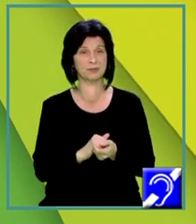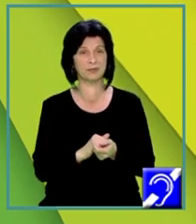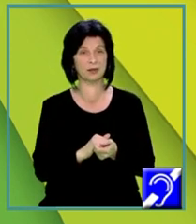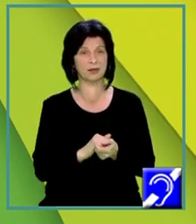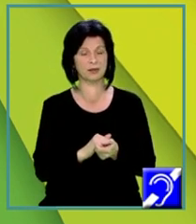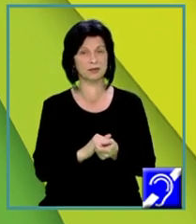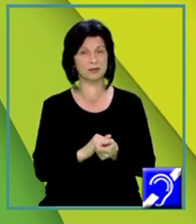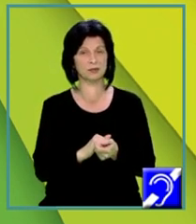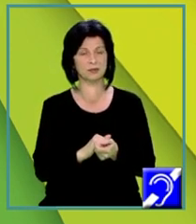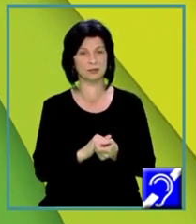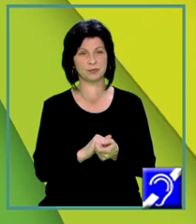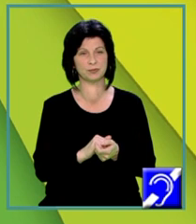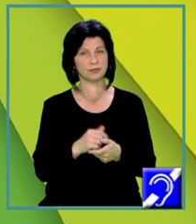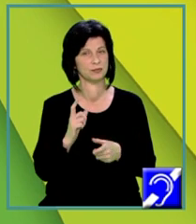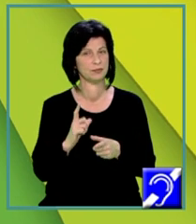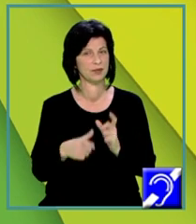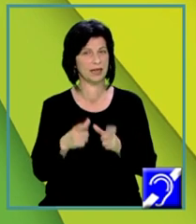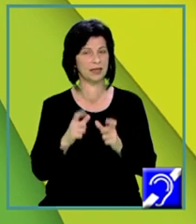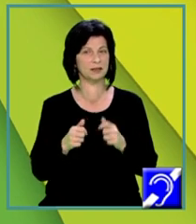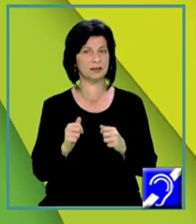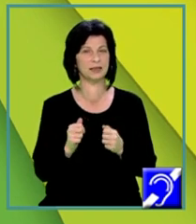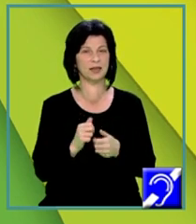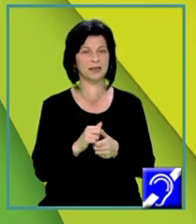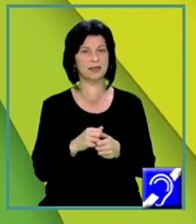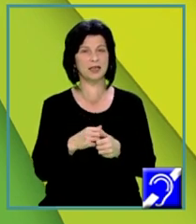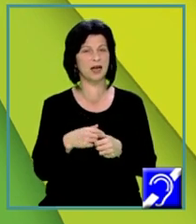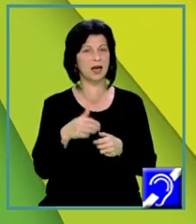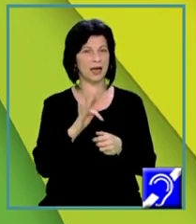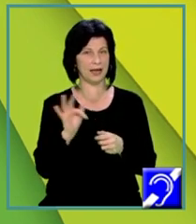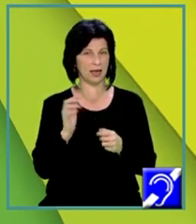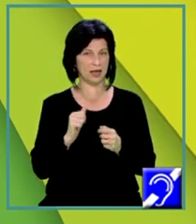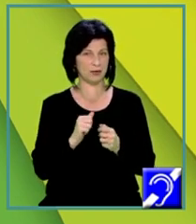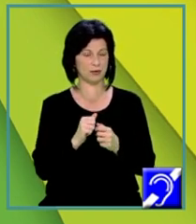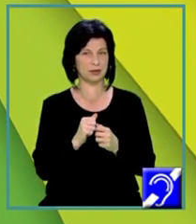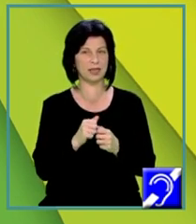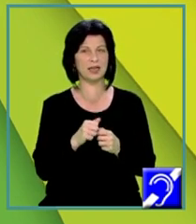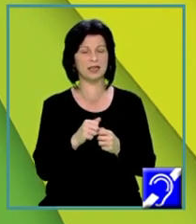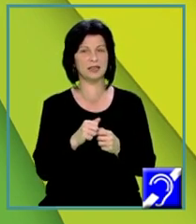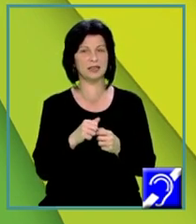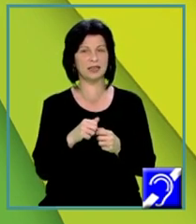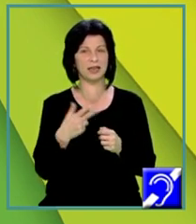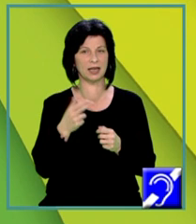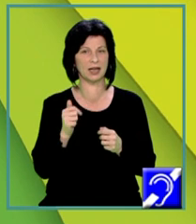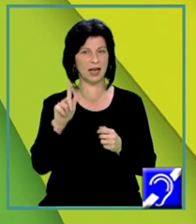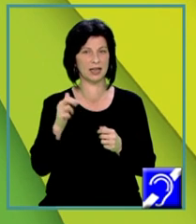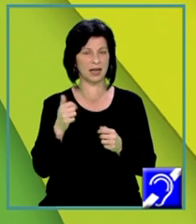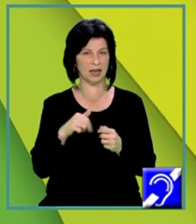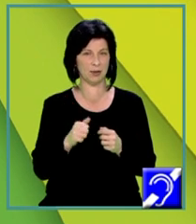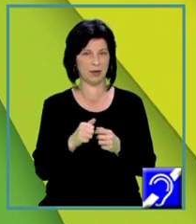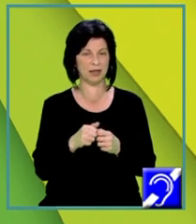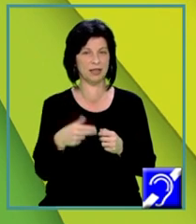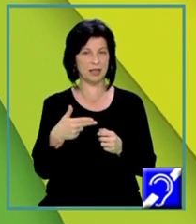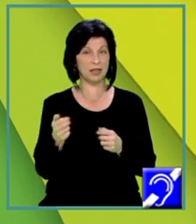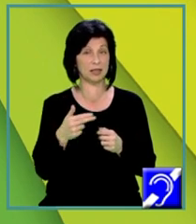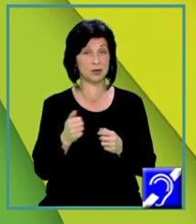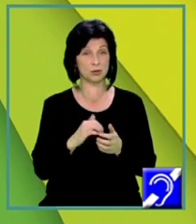adică rezultatul operației alfabeta pentru orice x g atunci funcția f este motiv de structuri algebrice e atât de ce